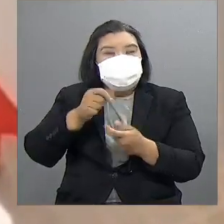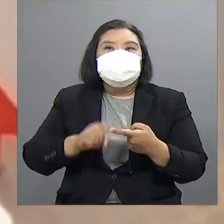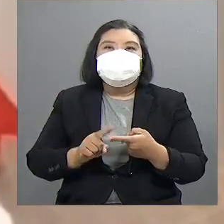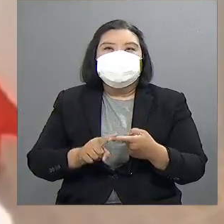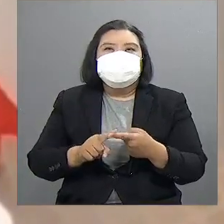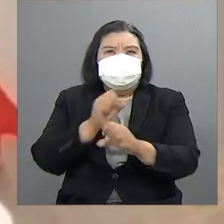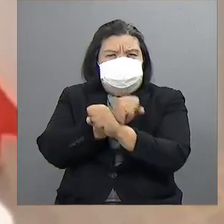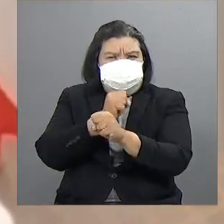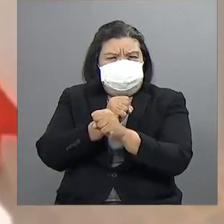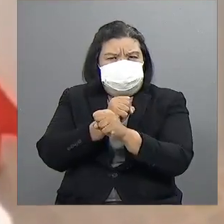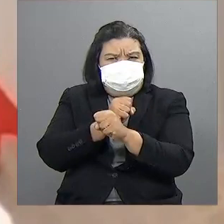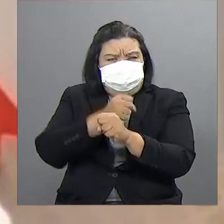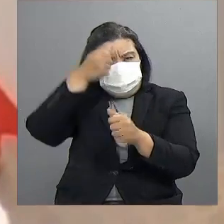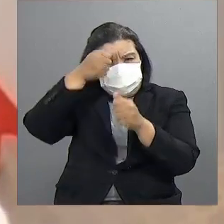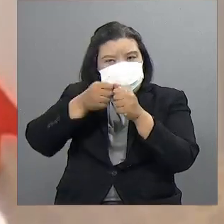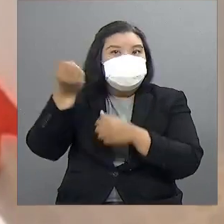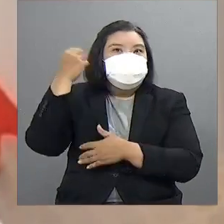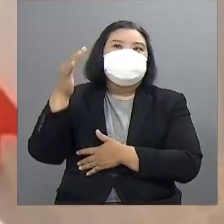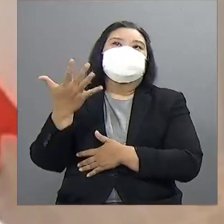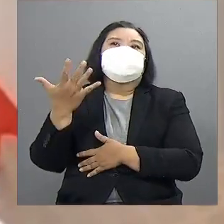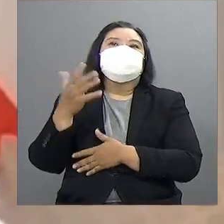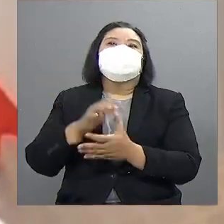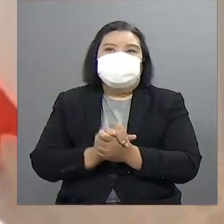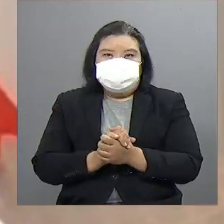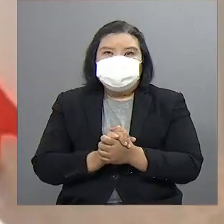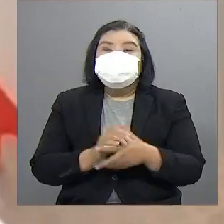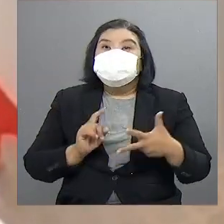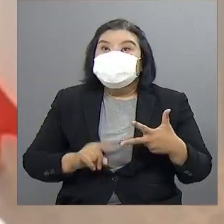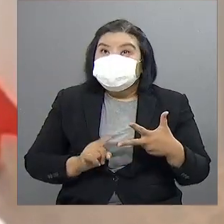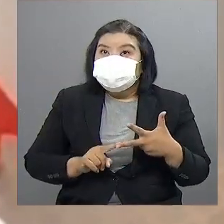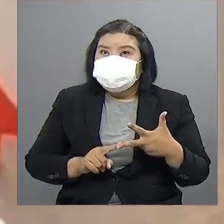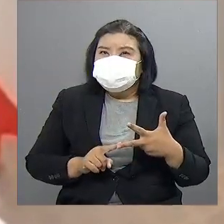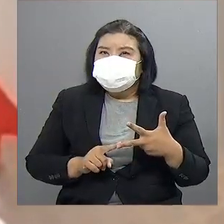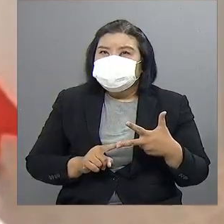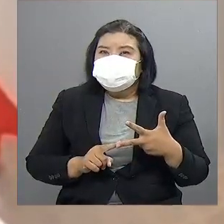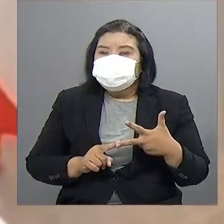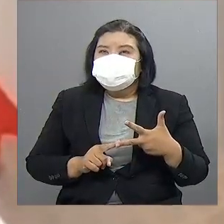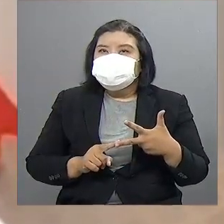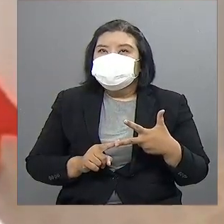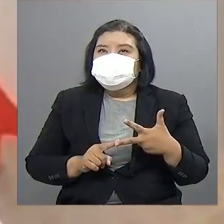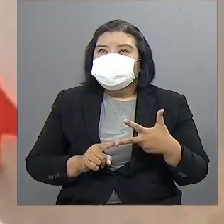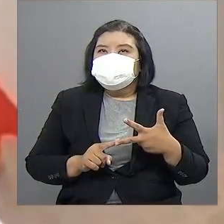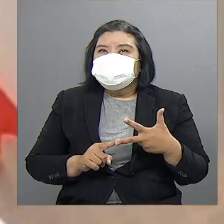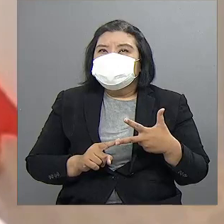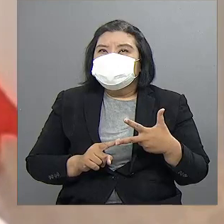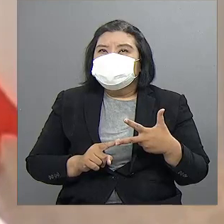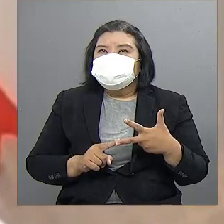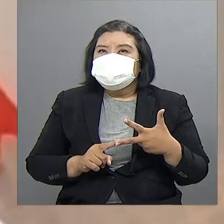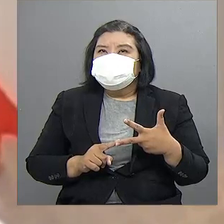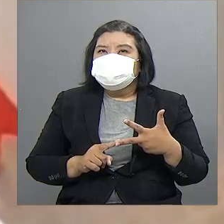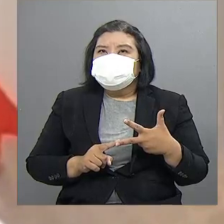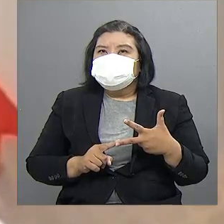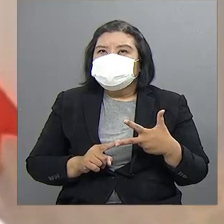เสื่อมด้วยข้อสามก็คือถ้าหลงทำอย่างนี้เนี่ยทำติดต่อไปนานๆเนี่ยสมองจะเสื่อมม